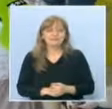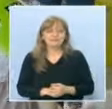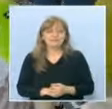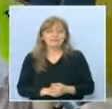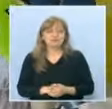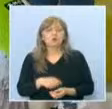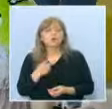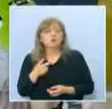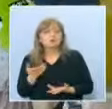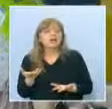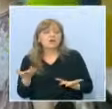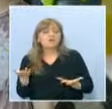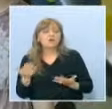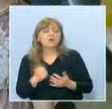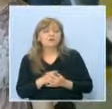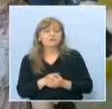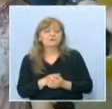Друго?